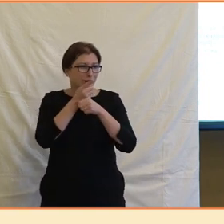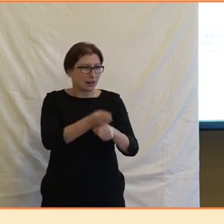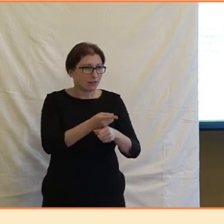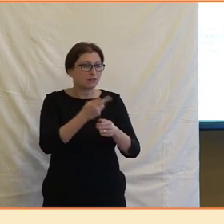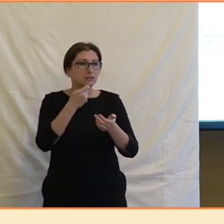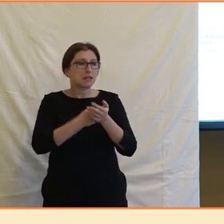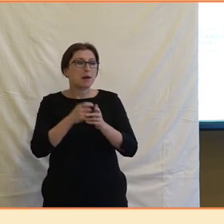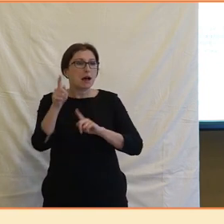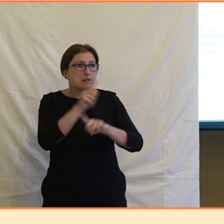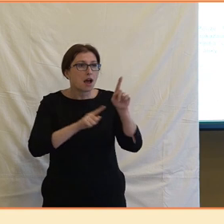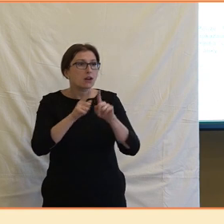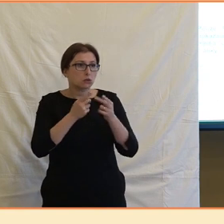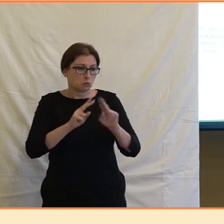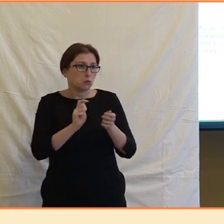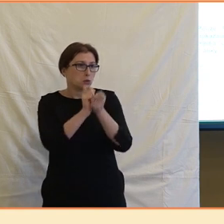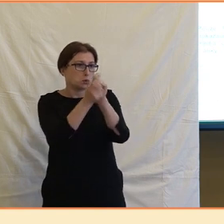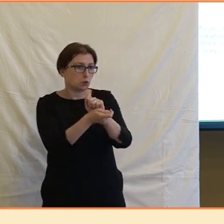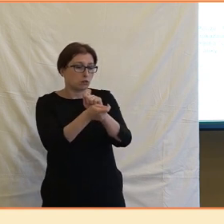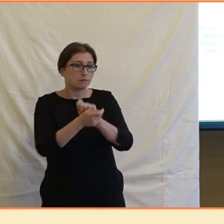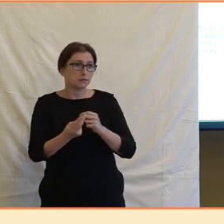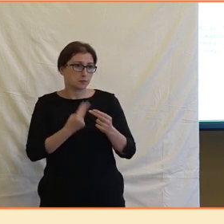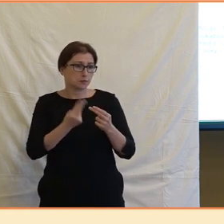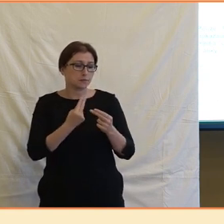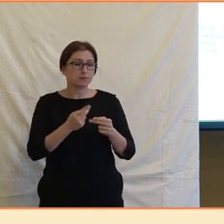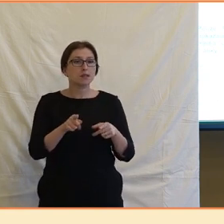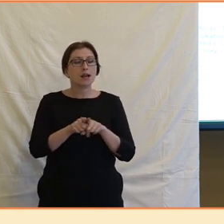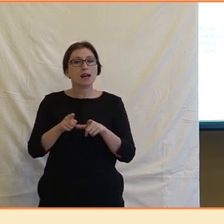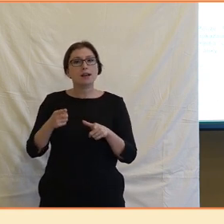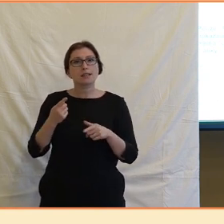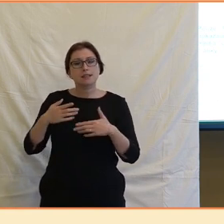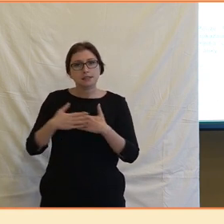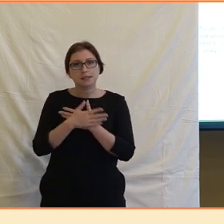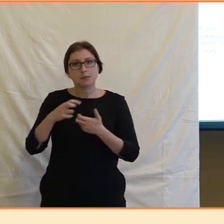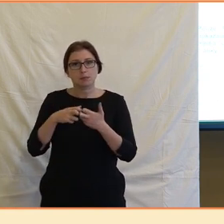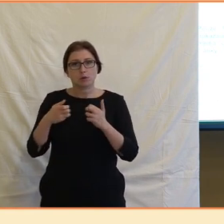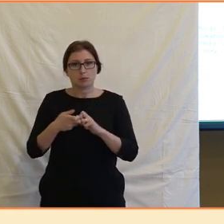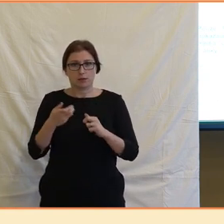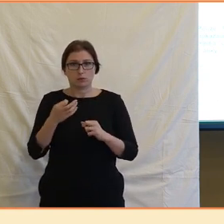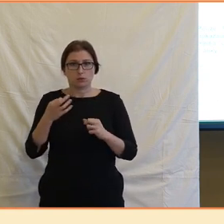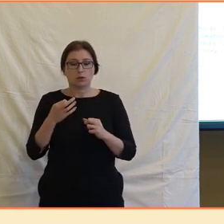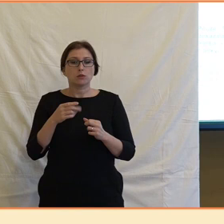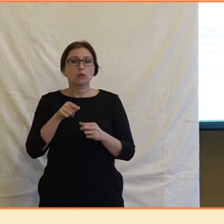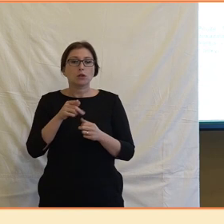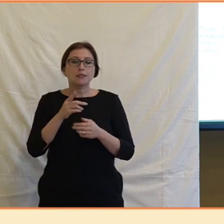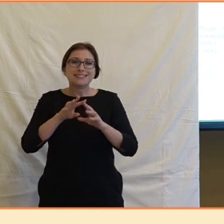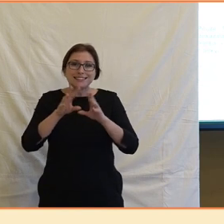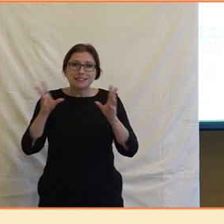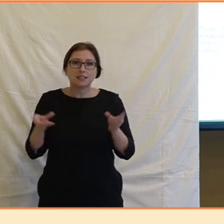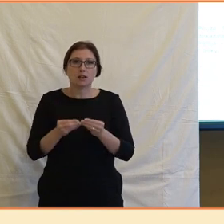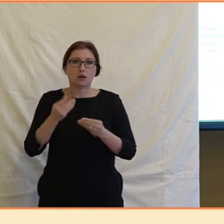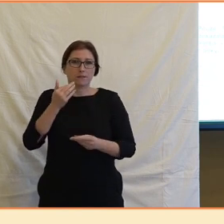ovlivnit jejich názory. Problematickým, co vidím, co jsem spatřila, je, že z celkového